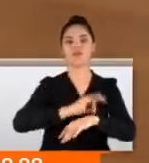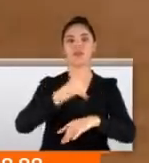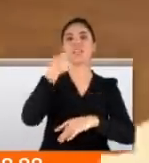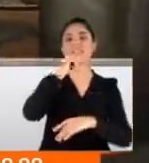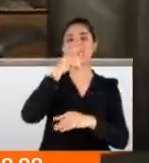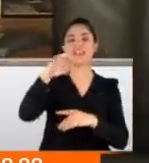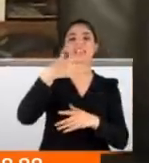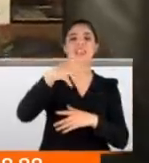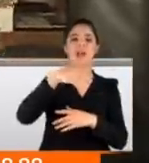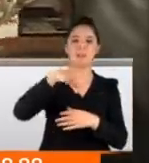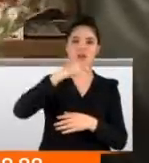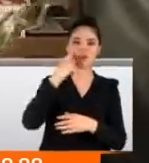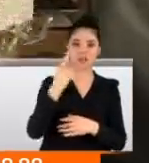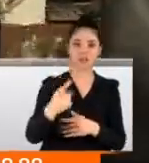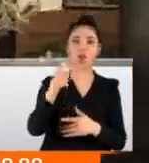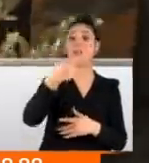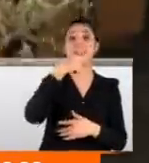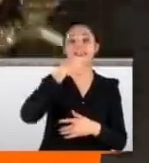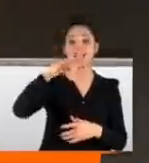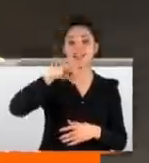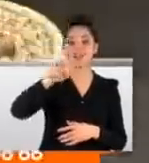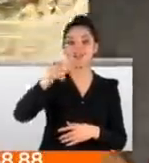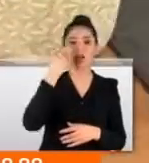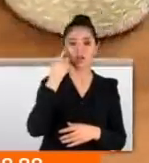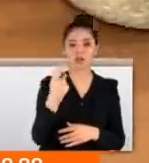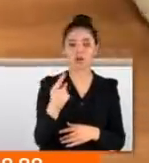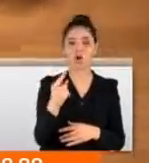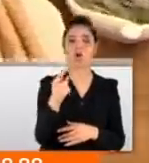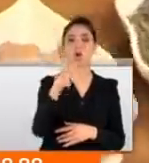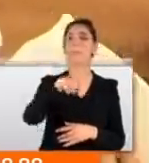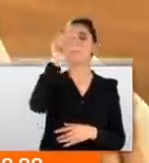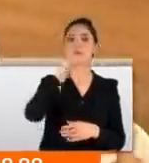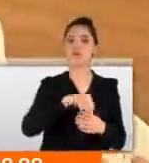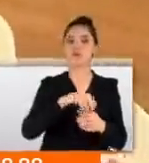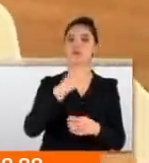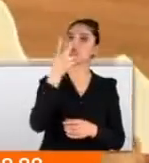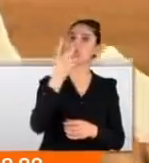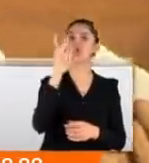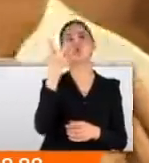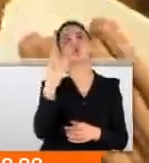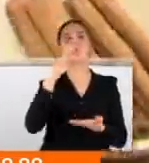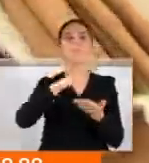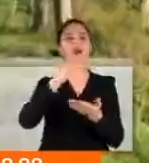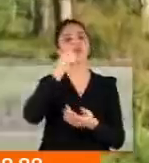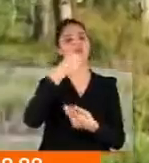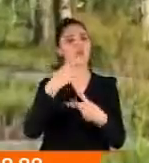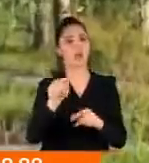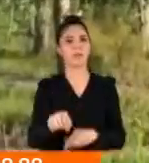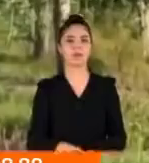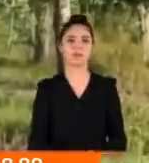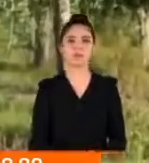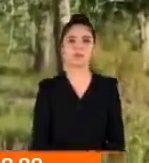yaprağı çayıdır. Sadece zeytin ağacı yaprağından hazırlayacağınız çayı günde 2-3 bardak içebilirsiniz.